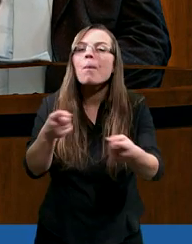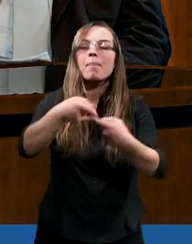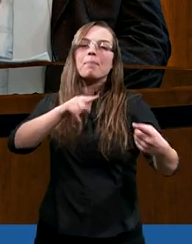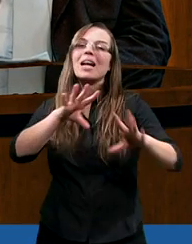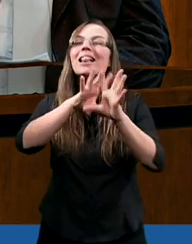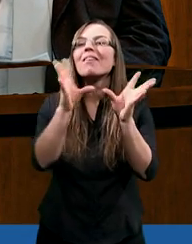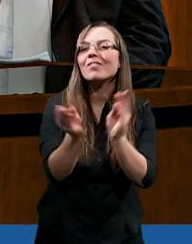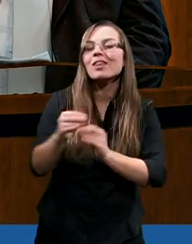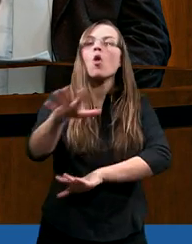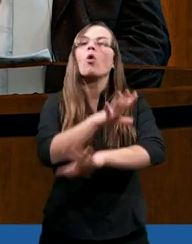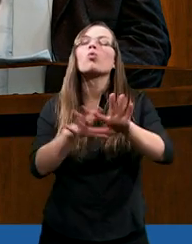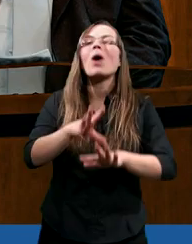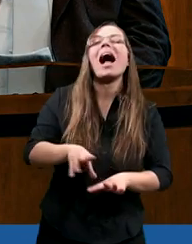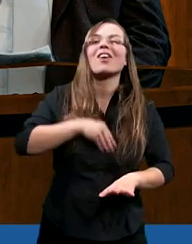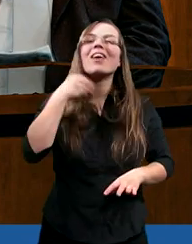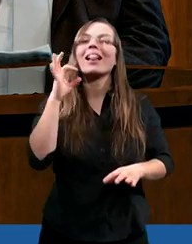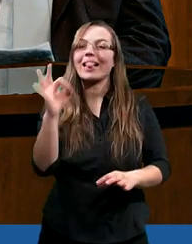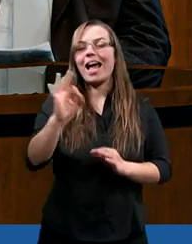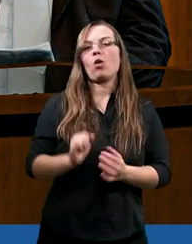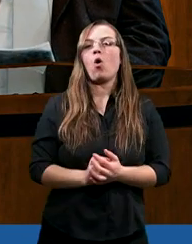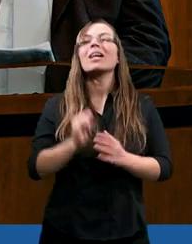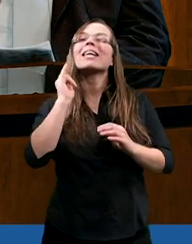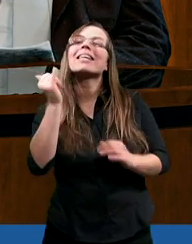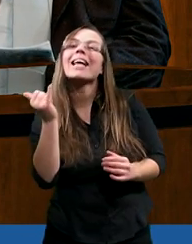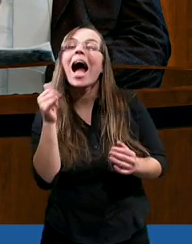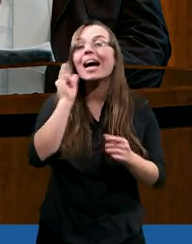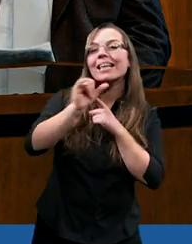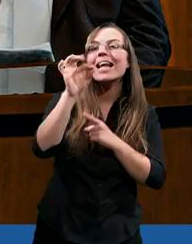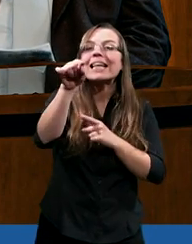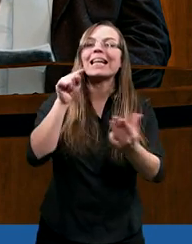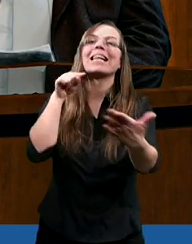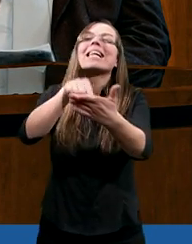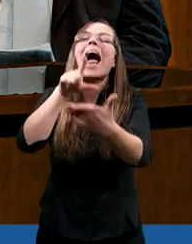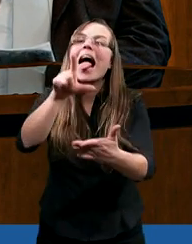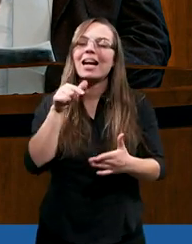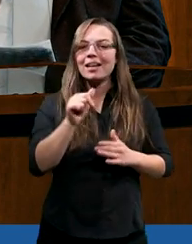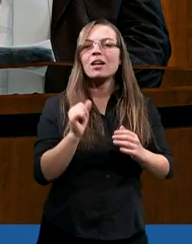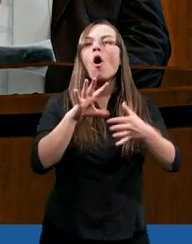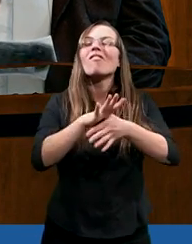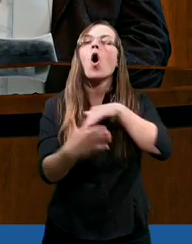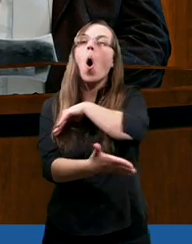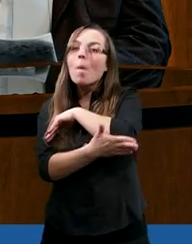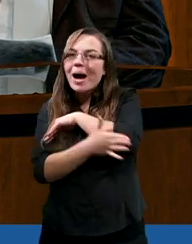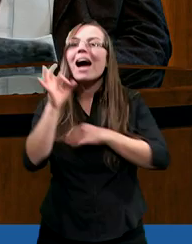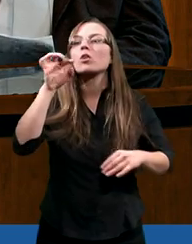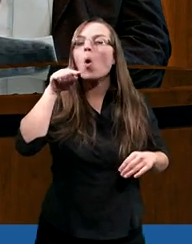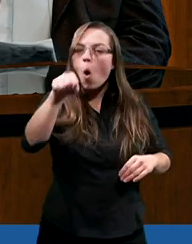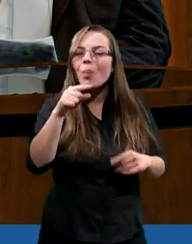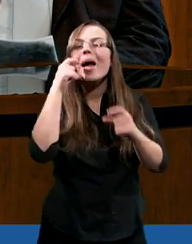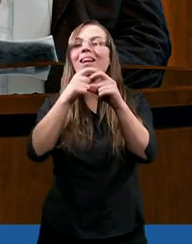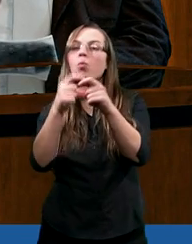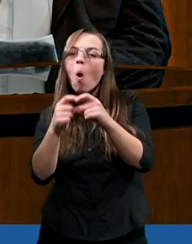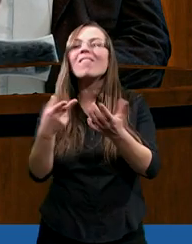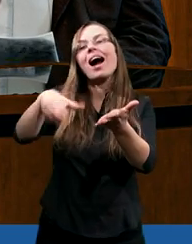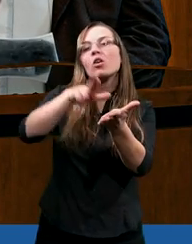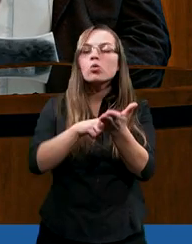wszystkim Ducha Świętego. Jaki jest jego cel w oparciu o te słowa,